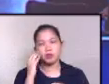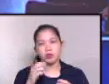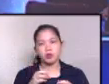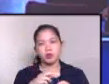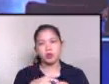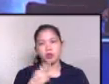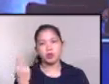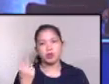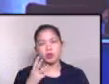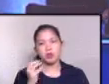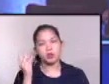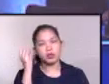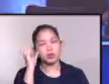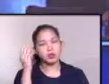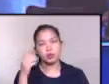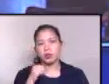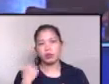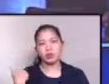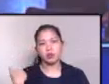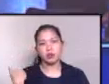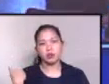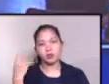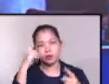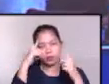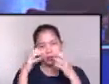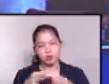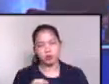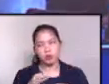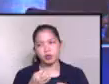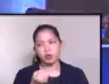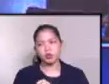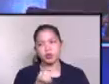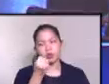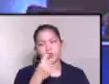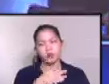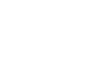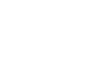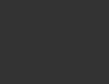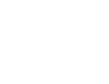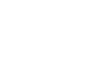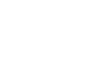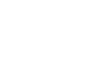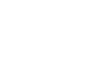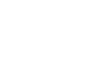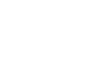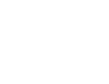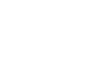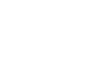nagbitiw si Cardema. Wala pang desisyon ang COMELEC sa substitution bid ni Cardema.